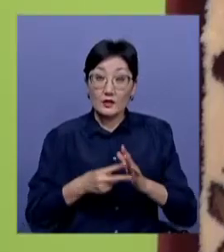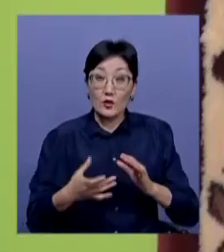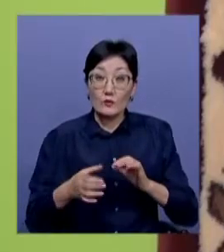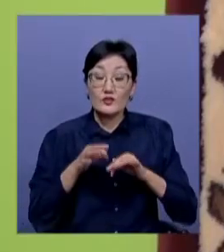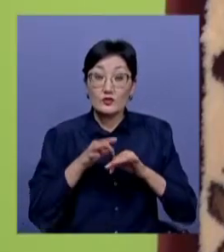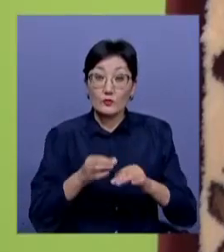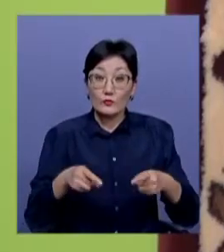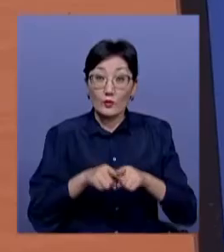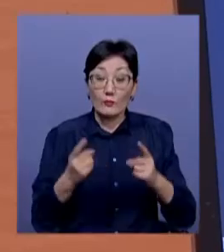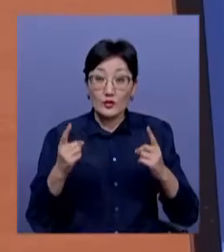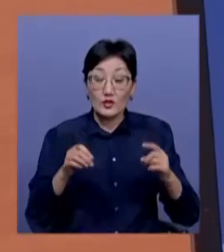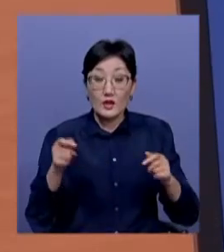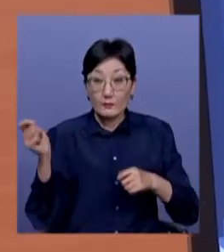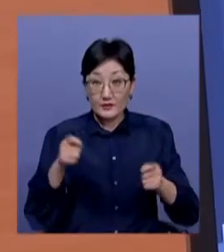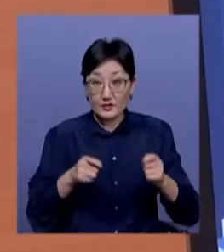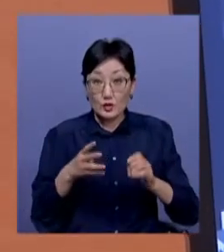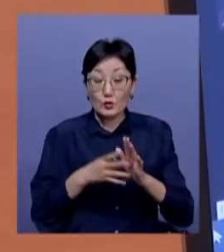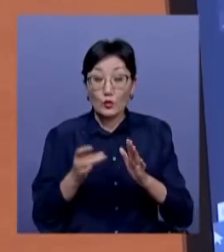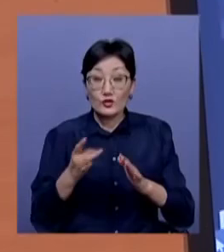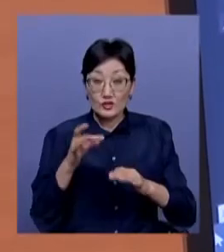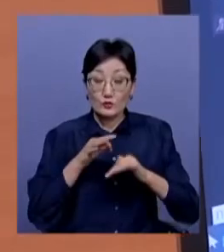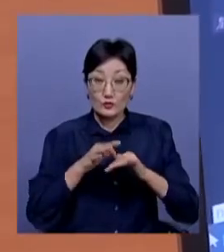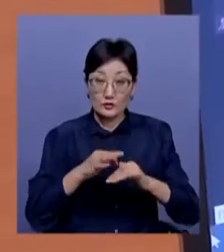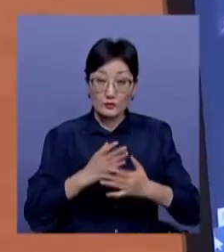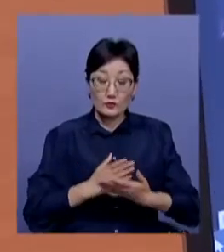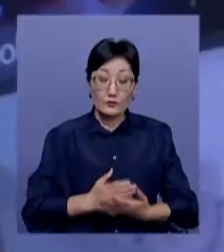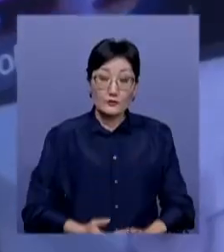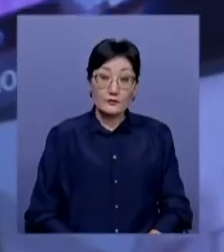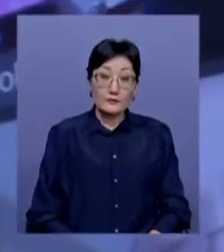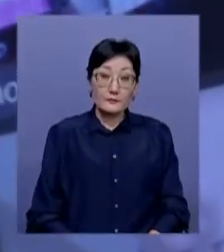ұйымдастырылған бұл ауқымды шара биыл 9-шы рет өткізіліп отыр.